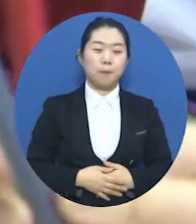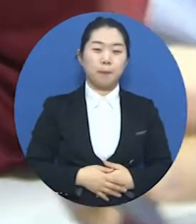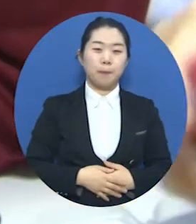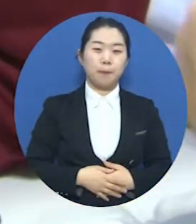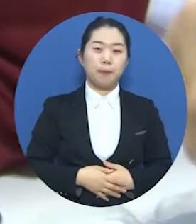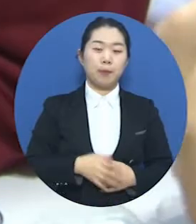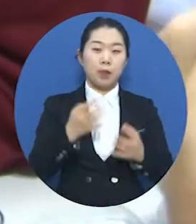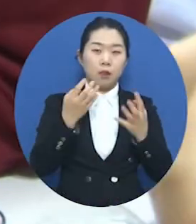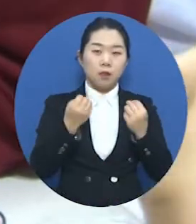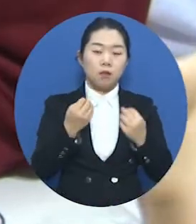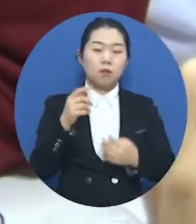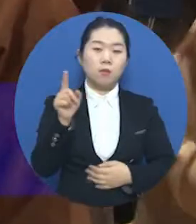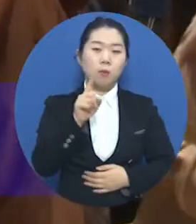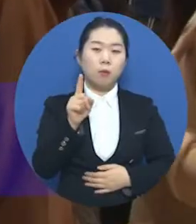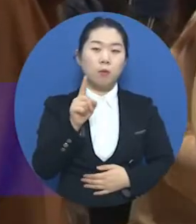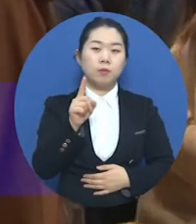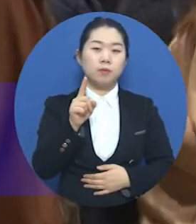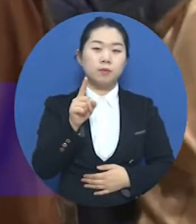체험전이 마련됐습니다.